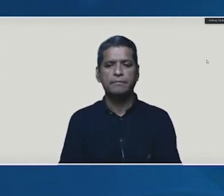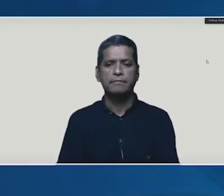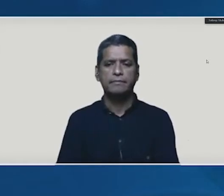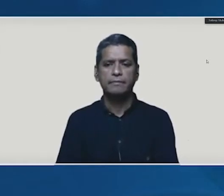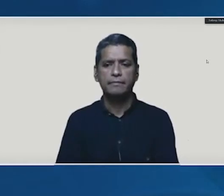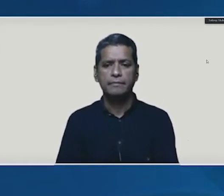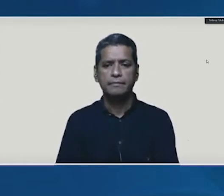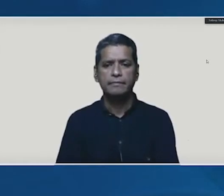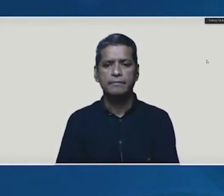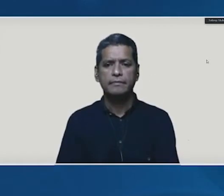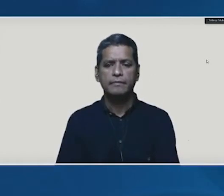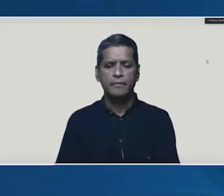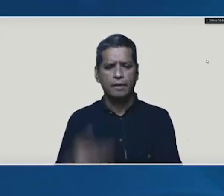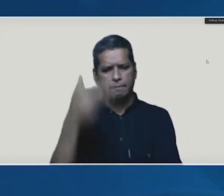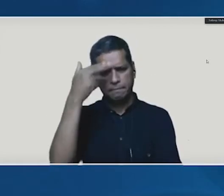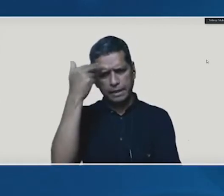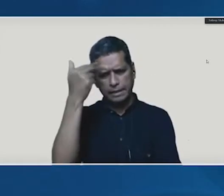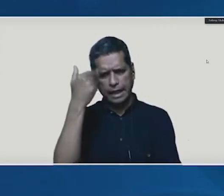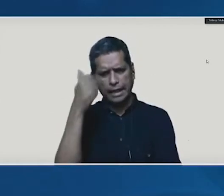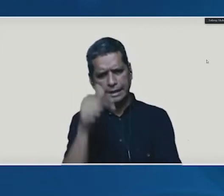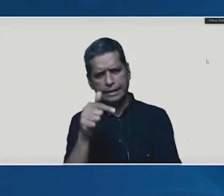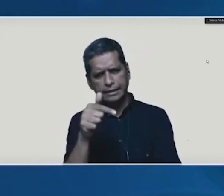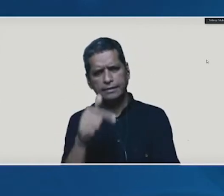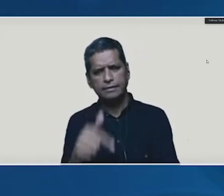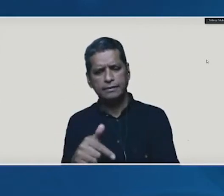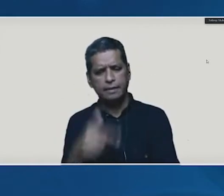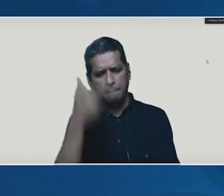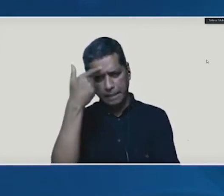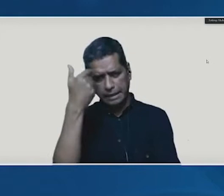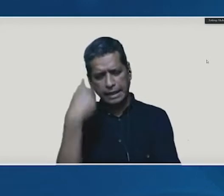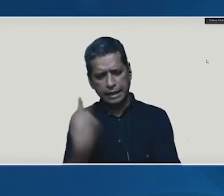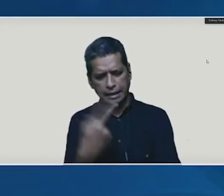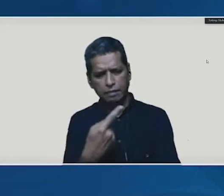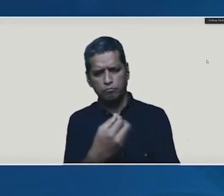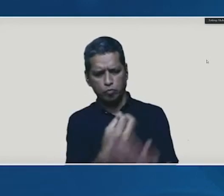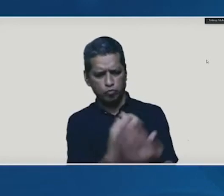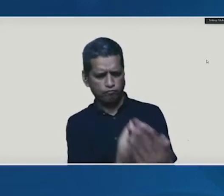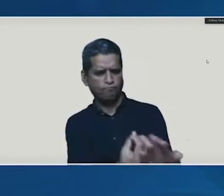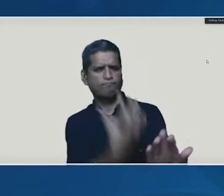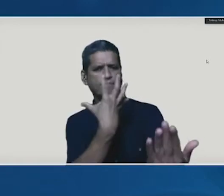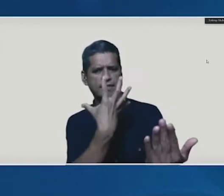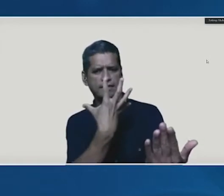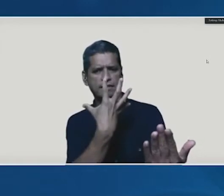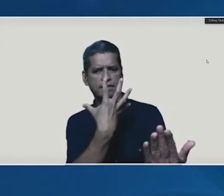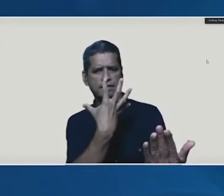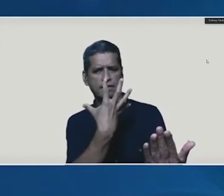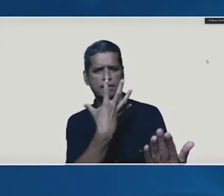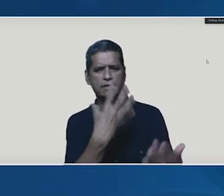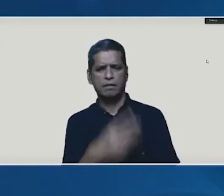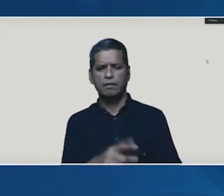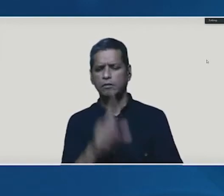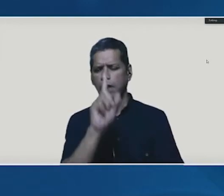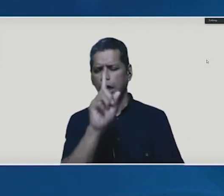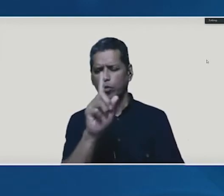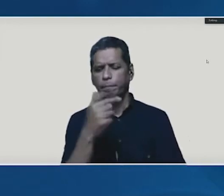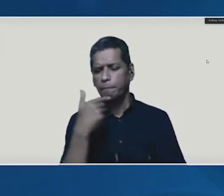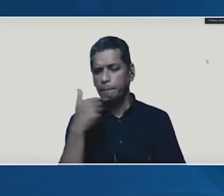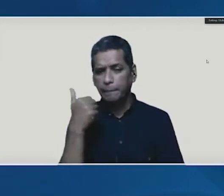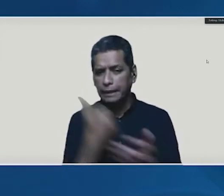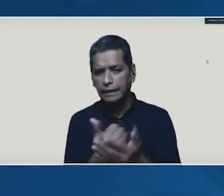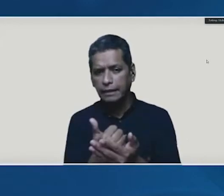pelajaran ini dinyatakan kepada kita adalah untuk menyatakan satu hal yang penting